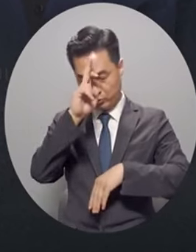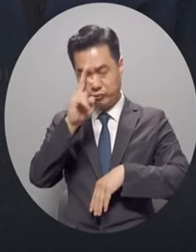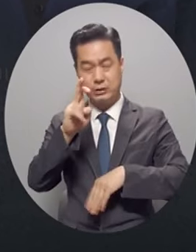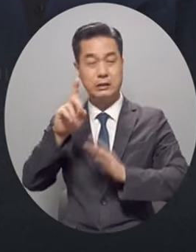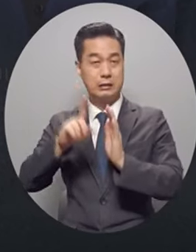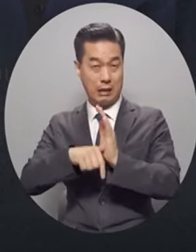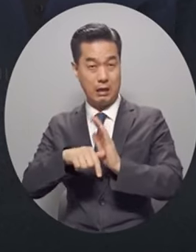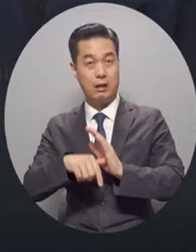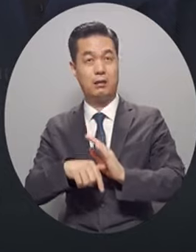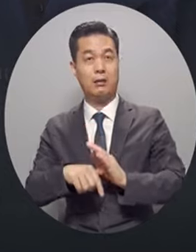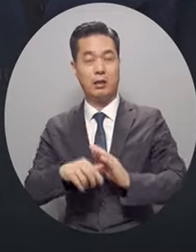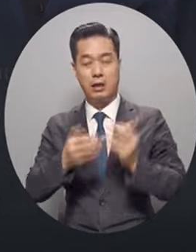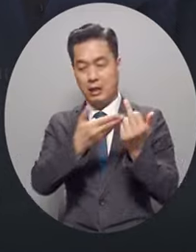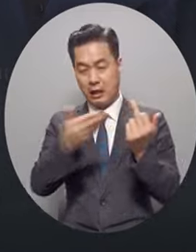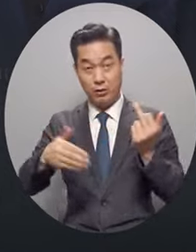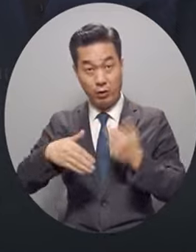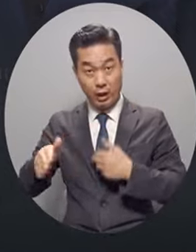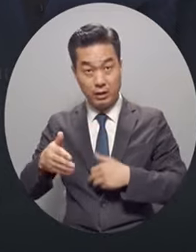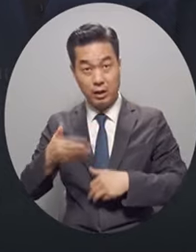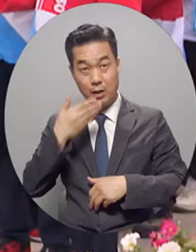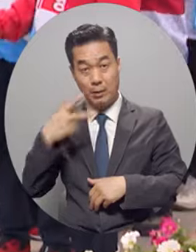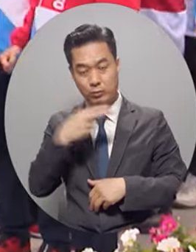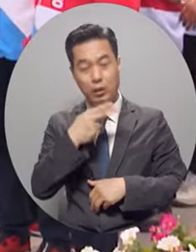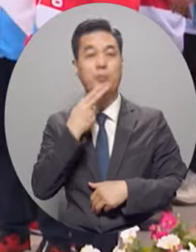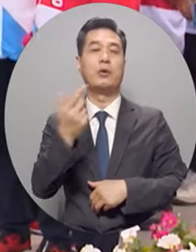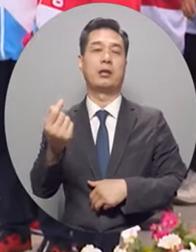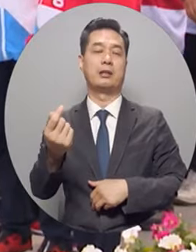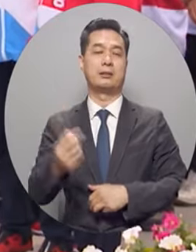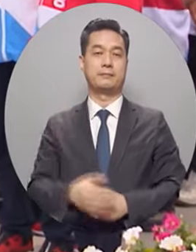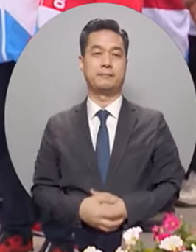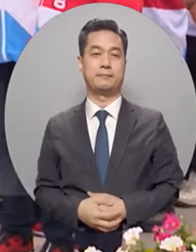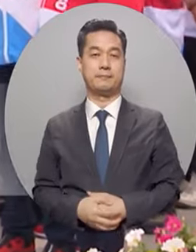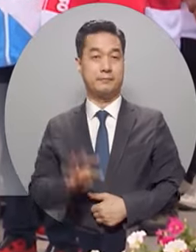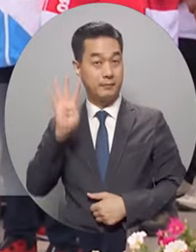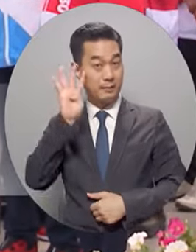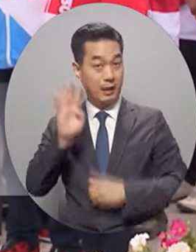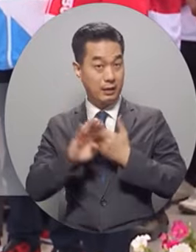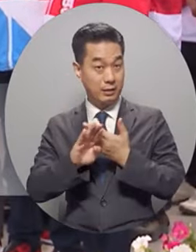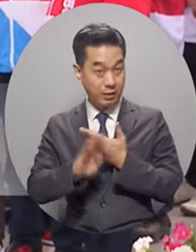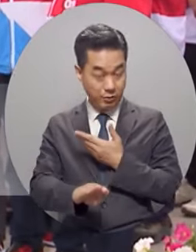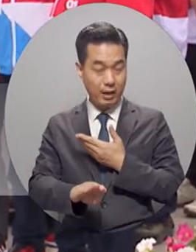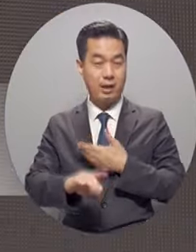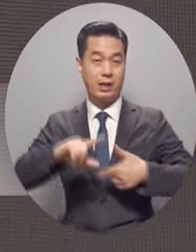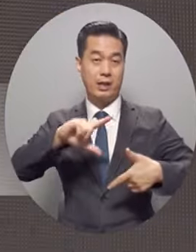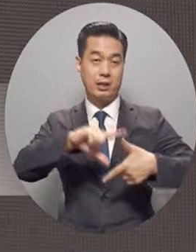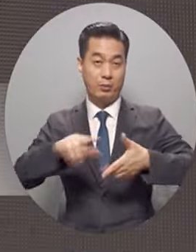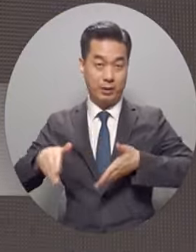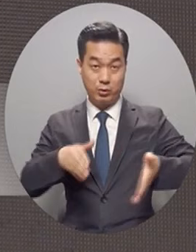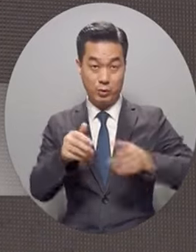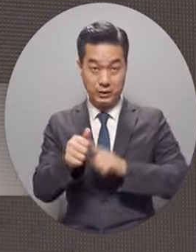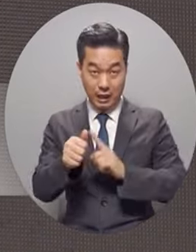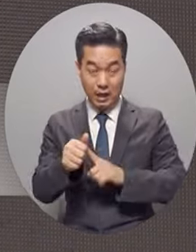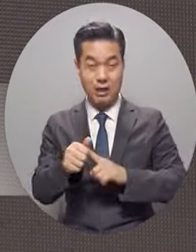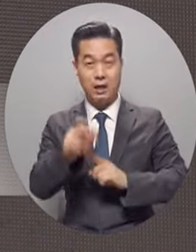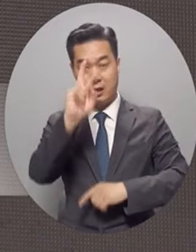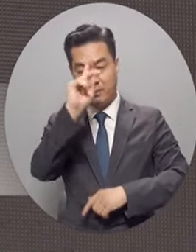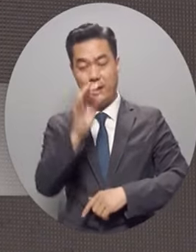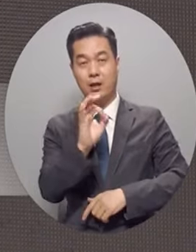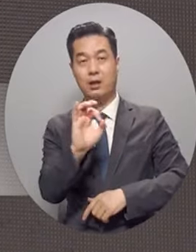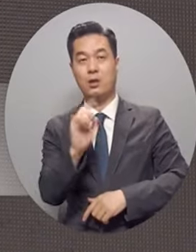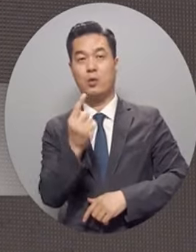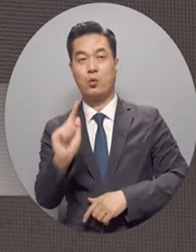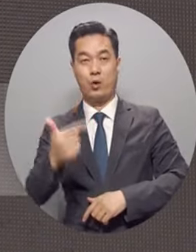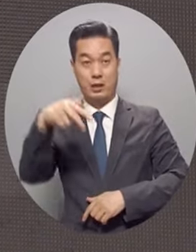이제 밥을 굶는다는 건 없을 것 같아요. 나흘 뒤엔 경남지사 후보로 확정된 박완수 지사에게 감사